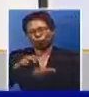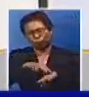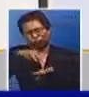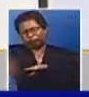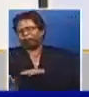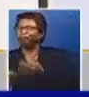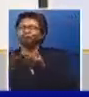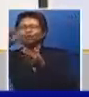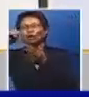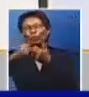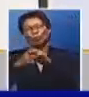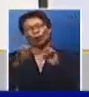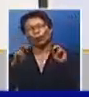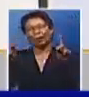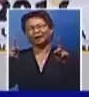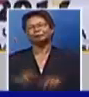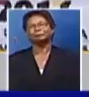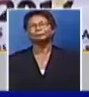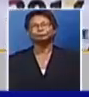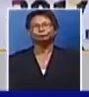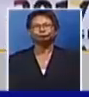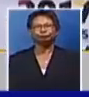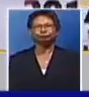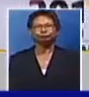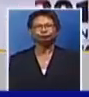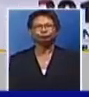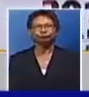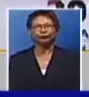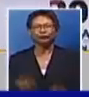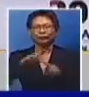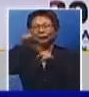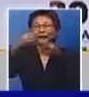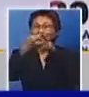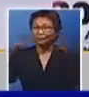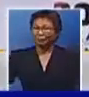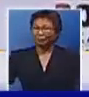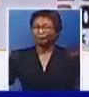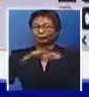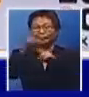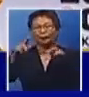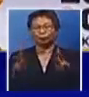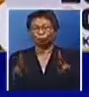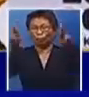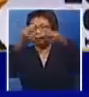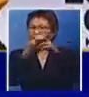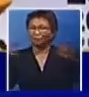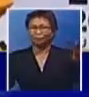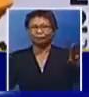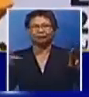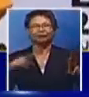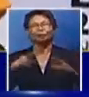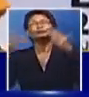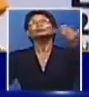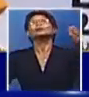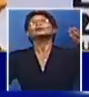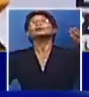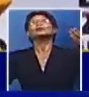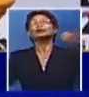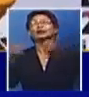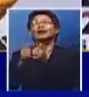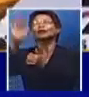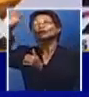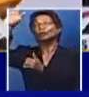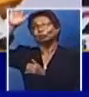So okey lah. Sebenarnya bila siapnya kompleks ini, kita amat bersyukur kepada Allah SWT kerana dengan